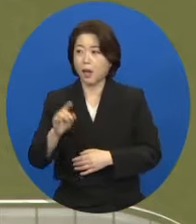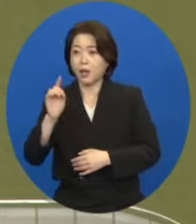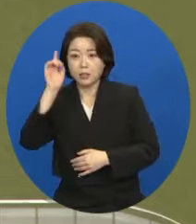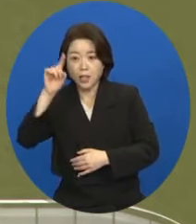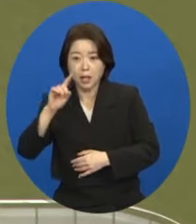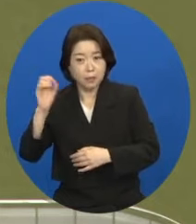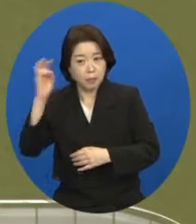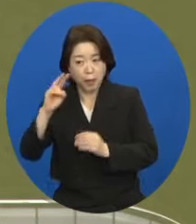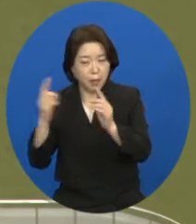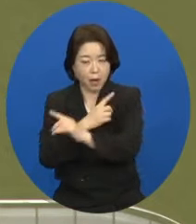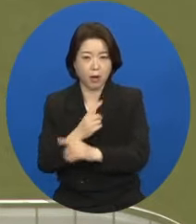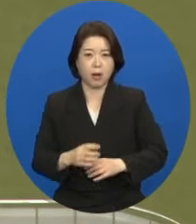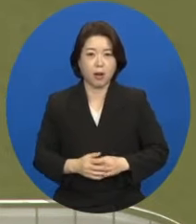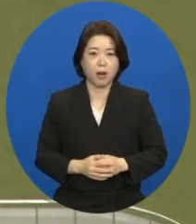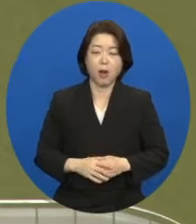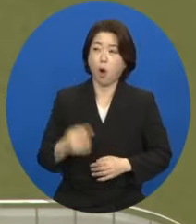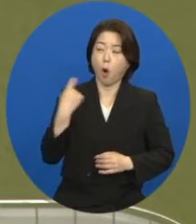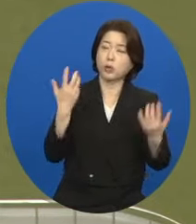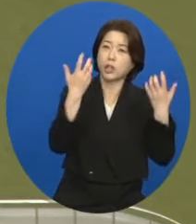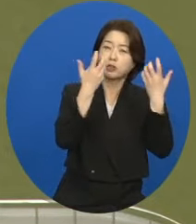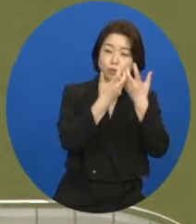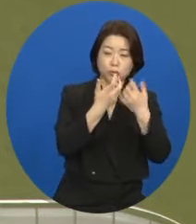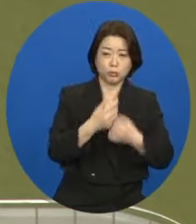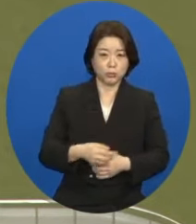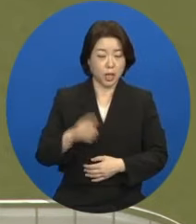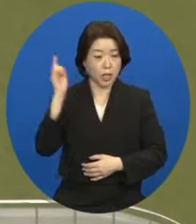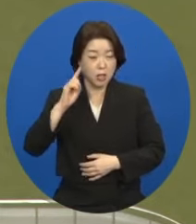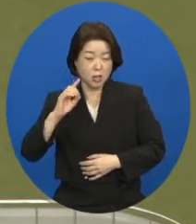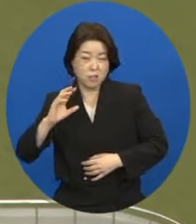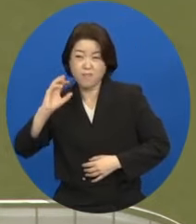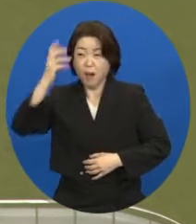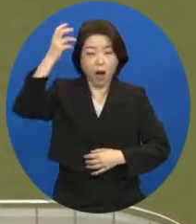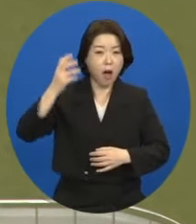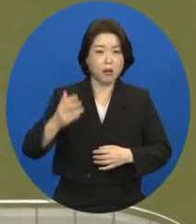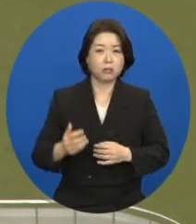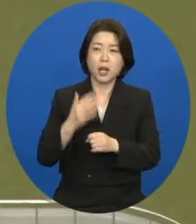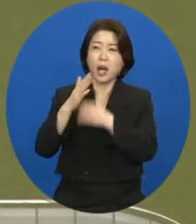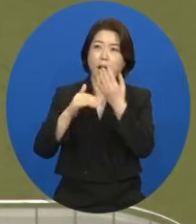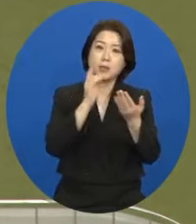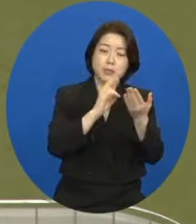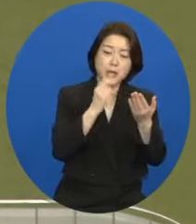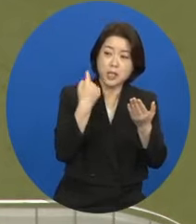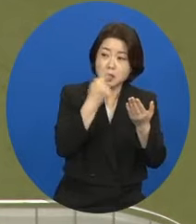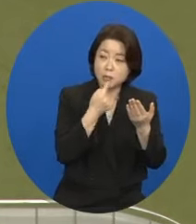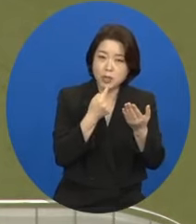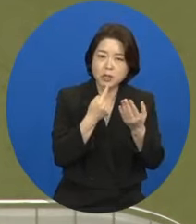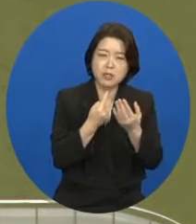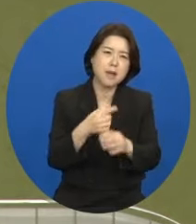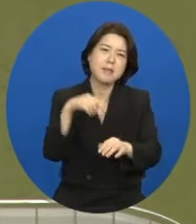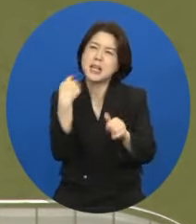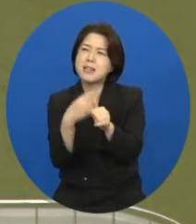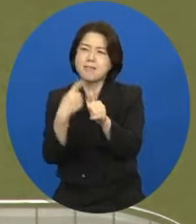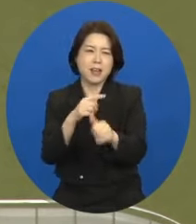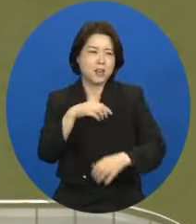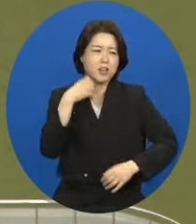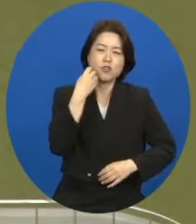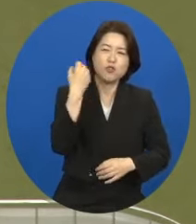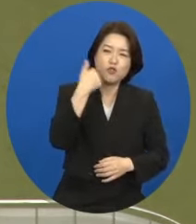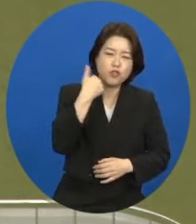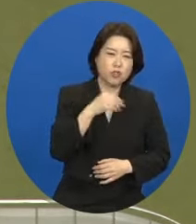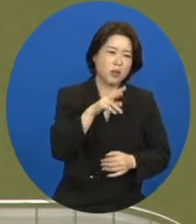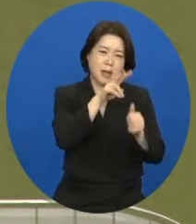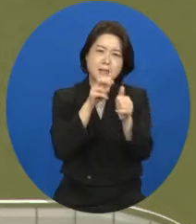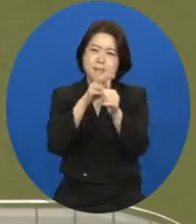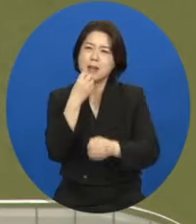오늘 갑자기 막 버럭 화를 내면서 하나님을 찬양하던 입술 속에서 막 누군가를 향한 미움의 말이